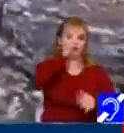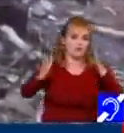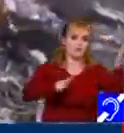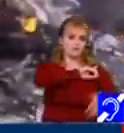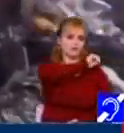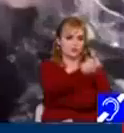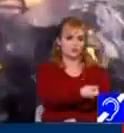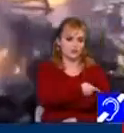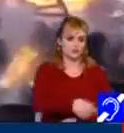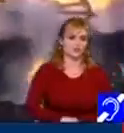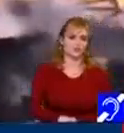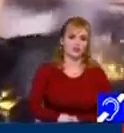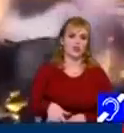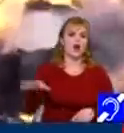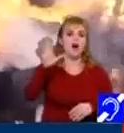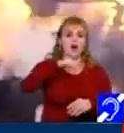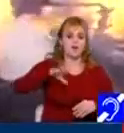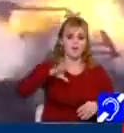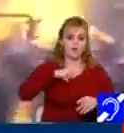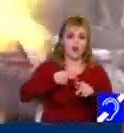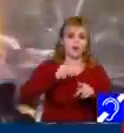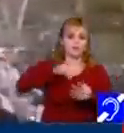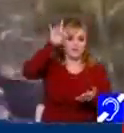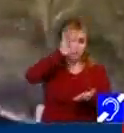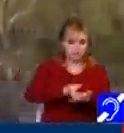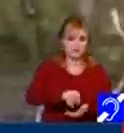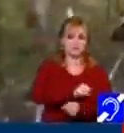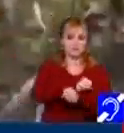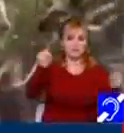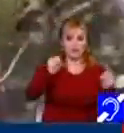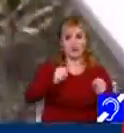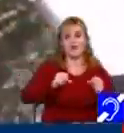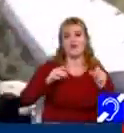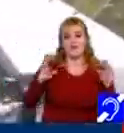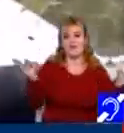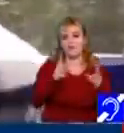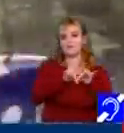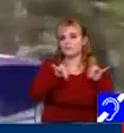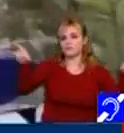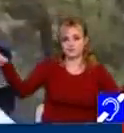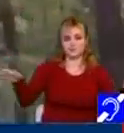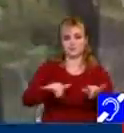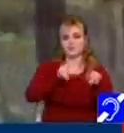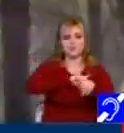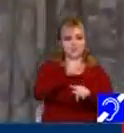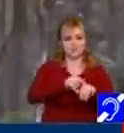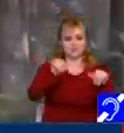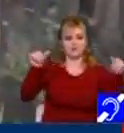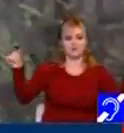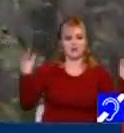în zonă în momentul accidentului. Fragmente de fuselaj cuprinse de flăcări s-au răspândit prin pădure.